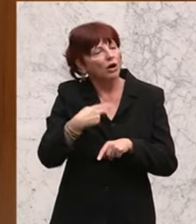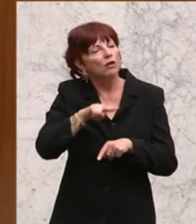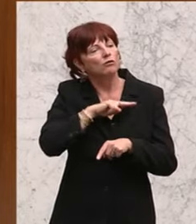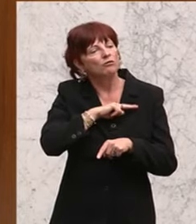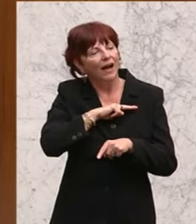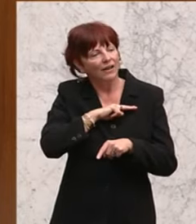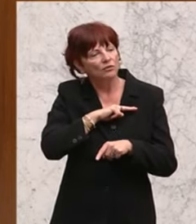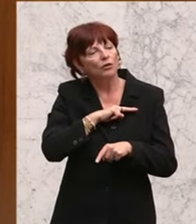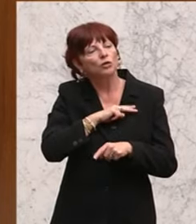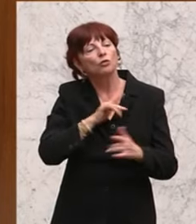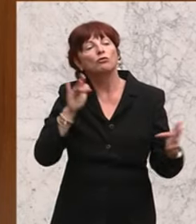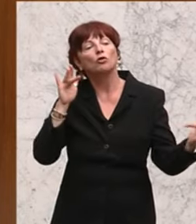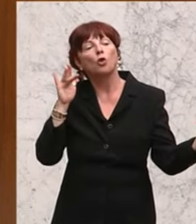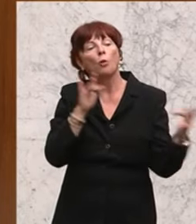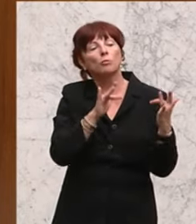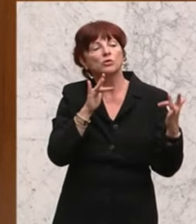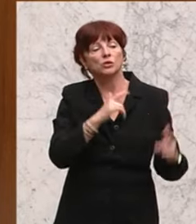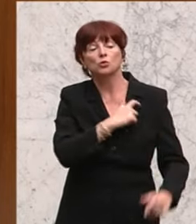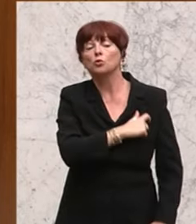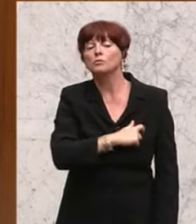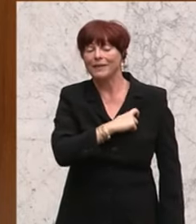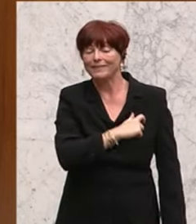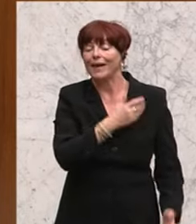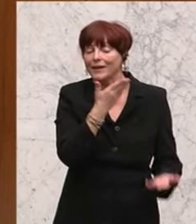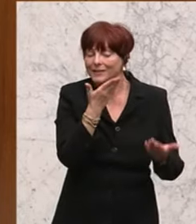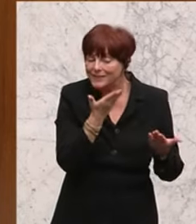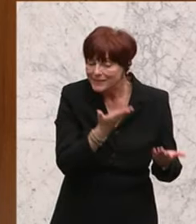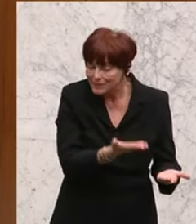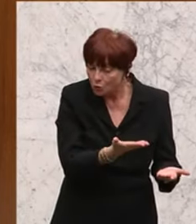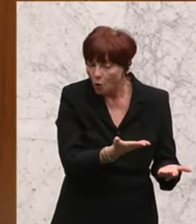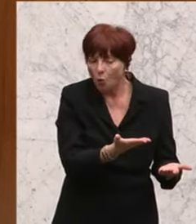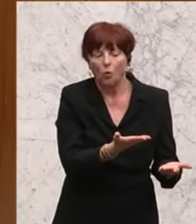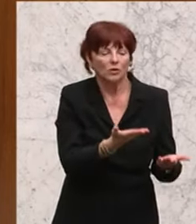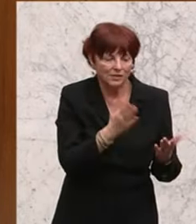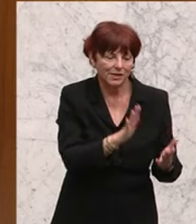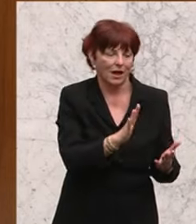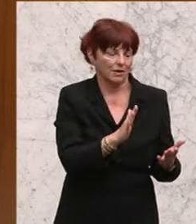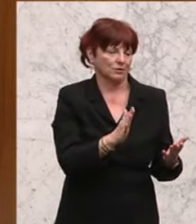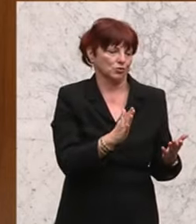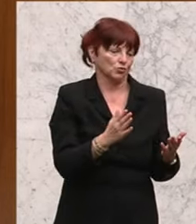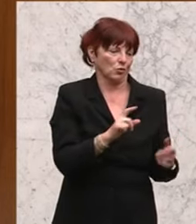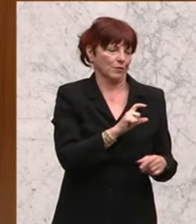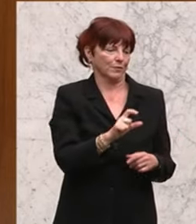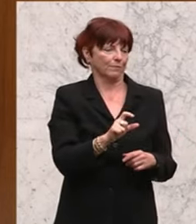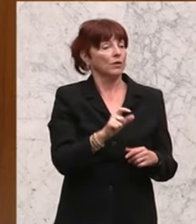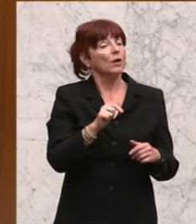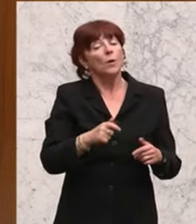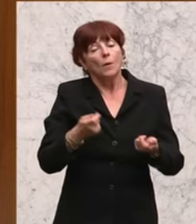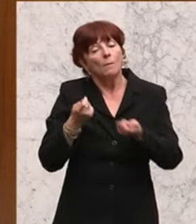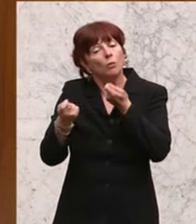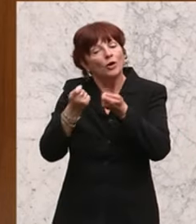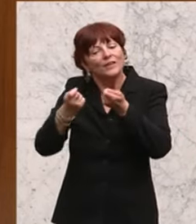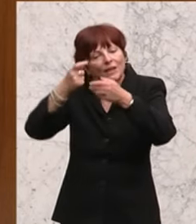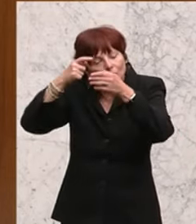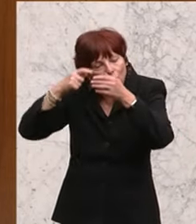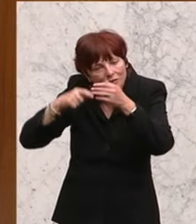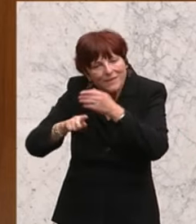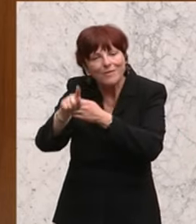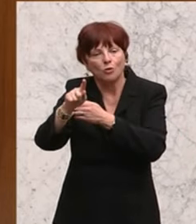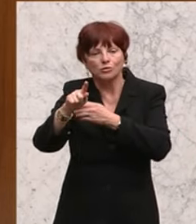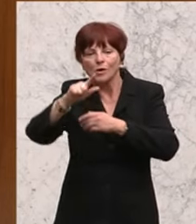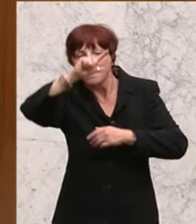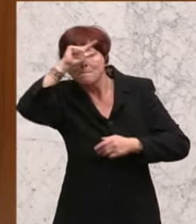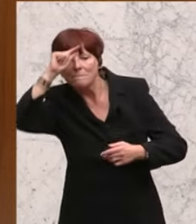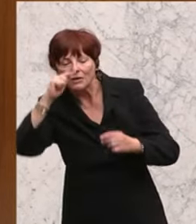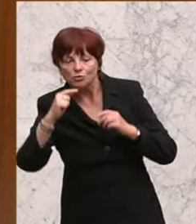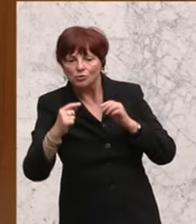der Opposition für diesen Zustand. Die Politik muss raus zu den Menschen und wir müssen die Menschen versuchen zu aktivieren, um sie in